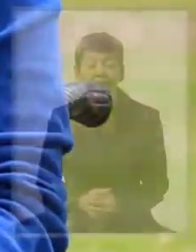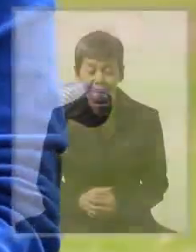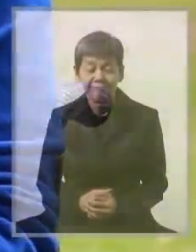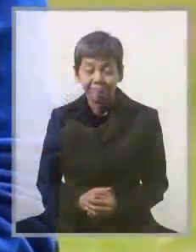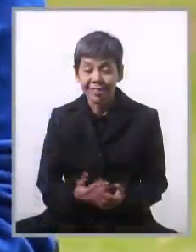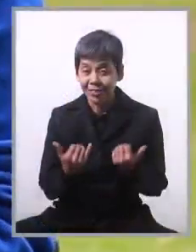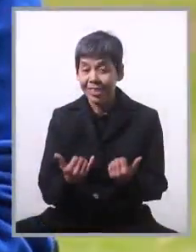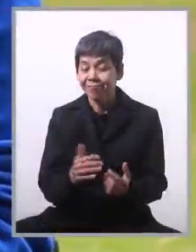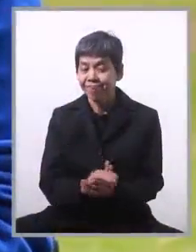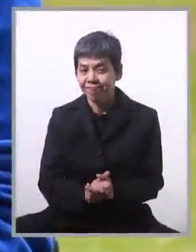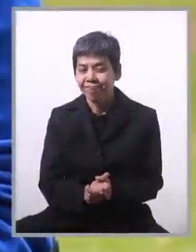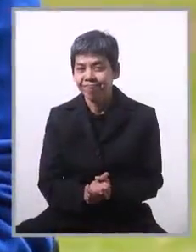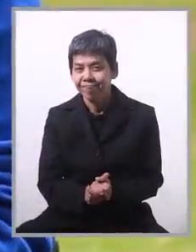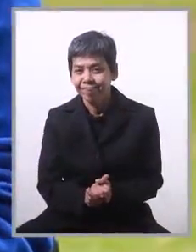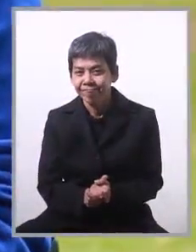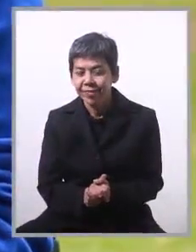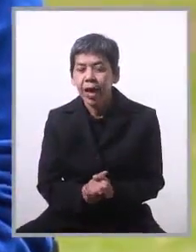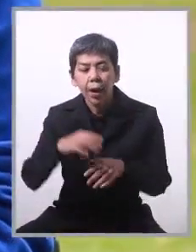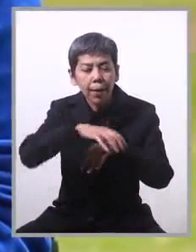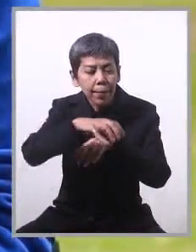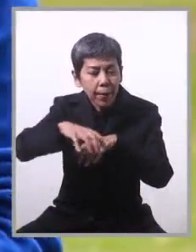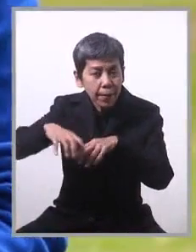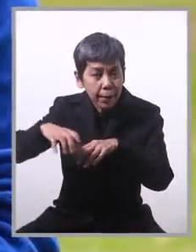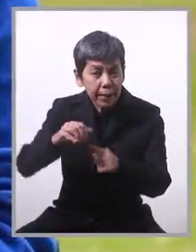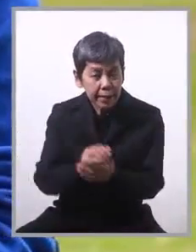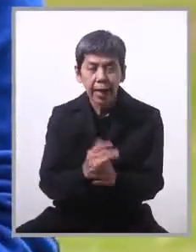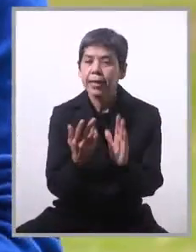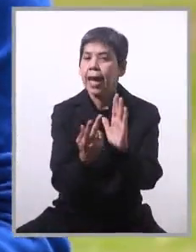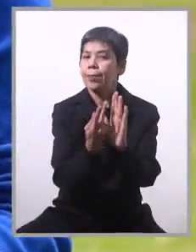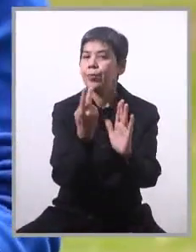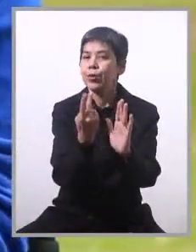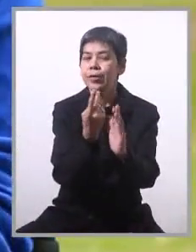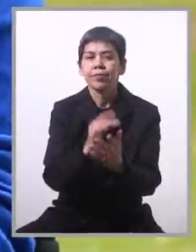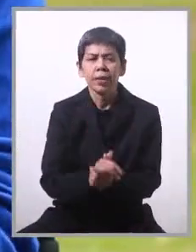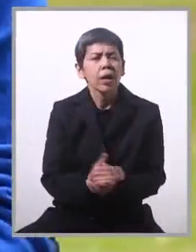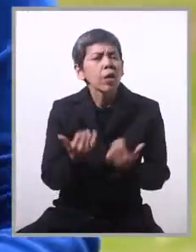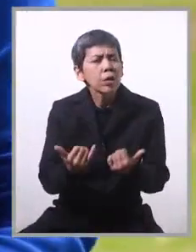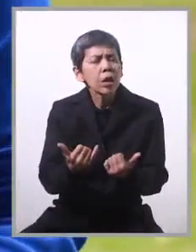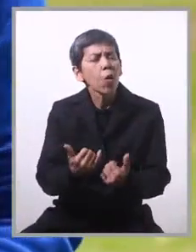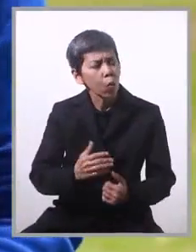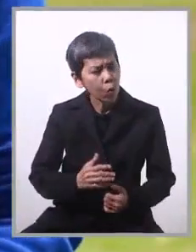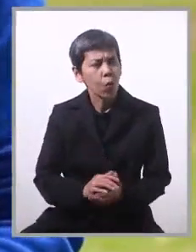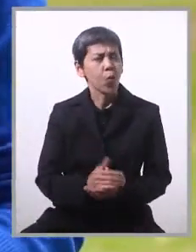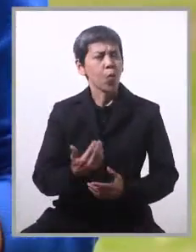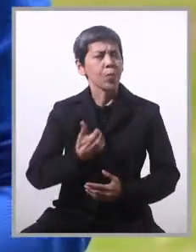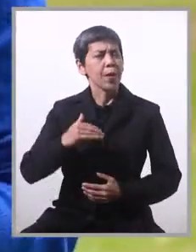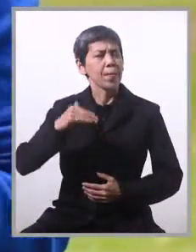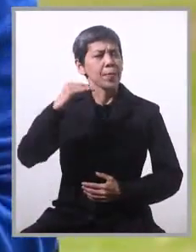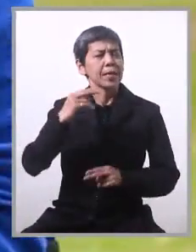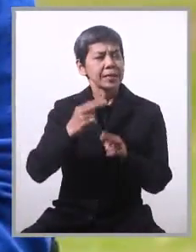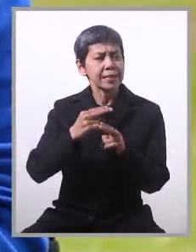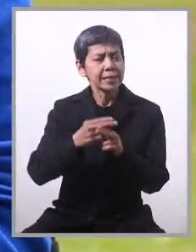คุณผู้ชมคะและตอนนี้อุ๋ยก็อยู่ที่รีสอร์ทหาดบ้านบินจังหวัดกาญจนบุรีนะคะและวันนี้ค่ะอุ๋ยก็ได้รับเกียรติจาก